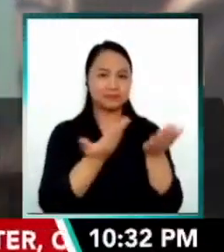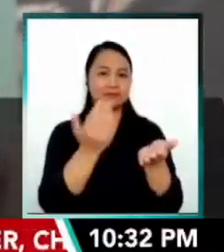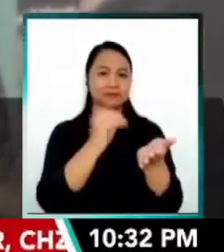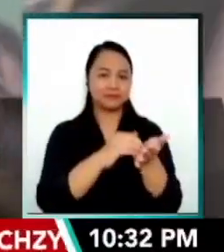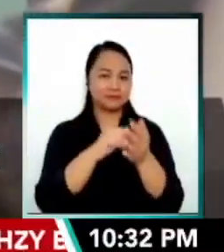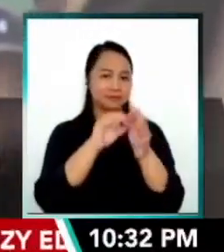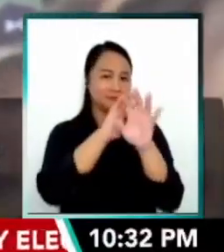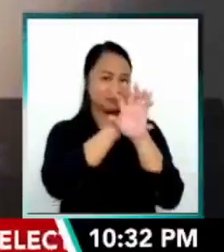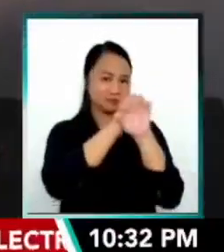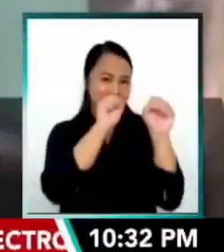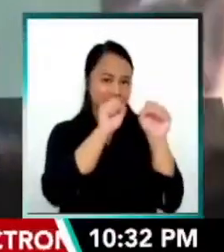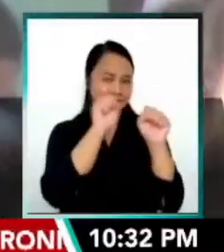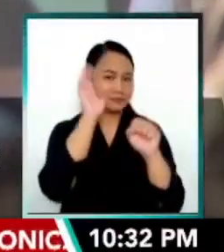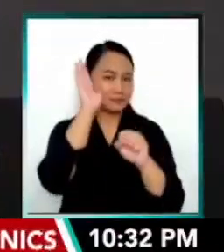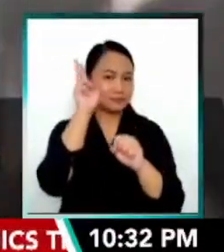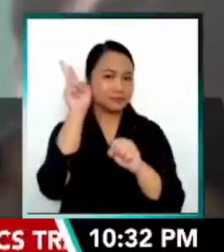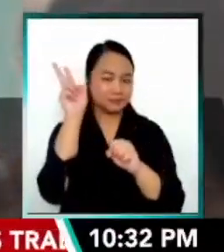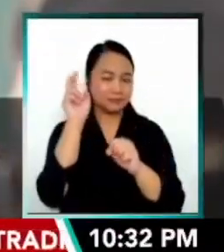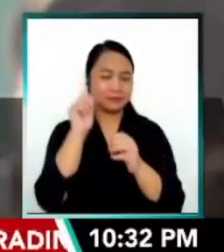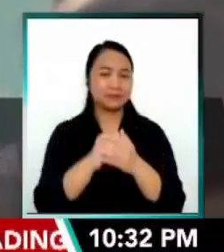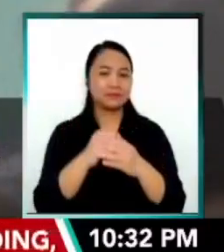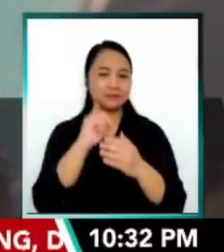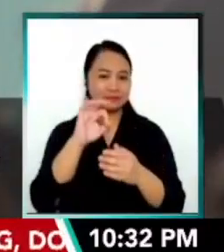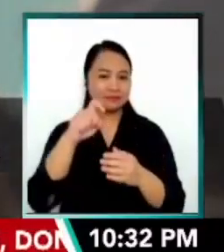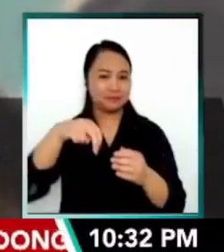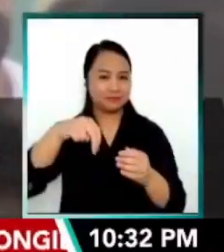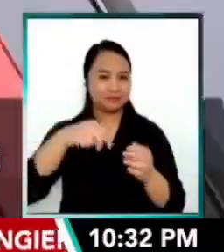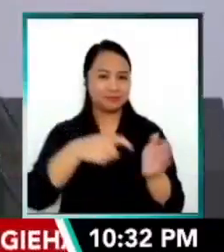ulit ang pag-face mask kung kinakailangan.